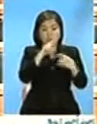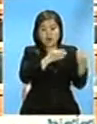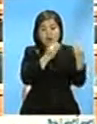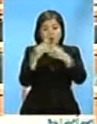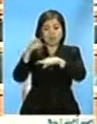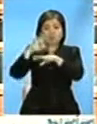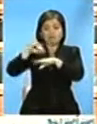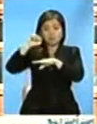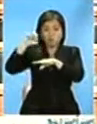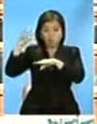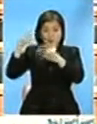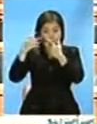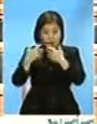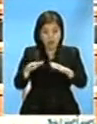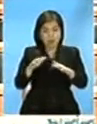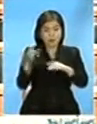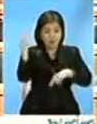ผมถามท่านประธานว่า